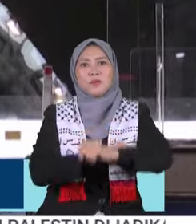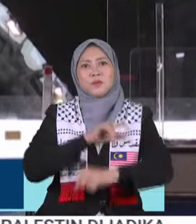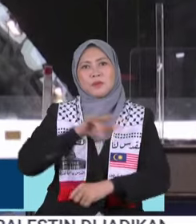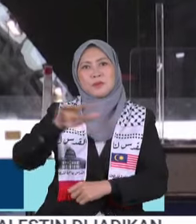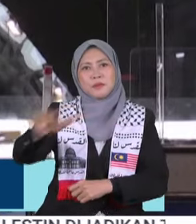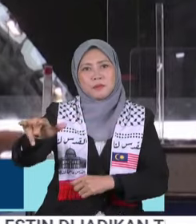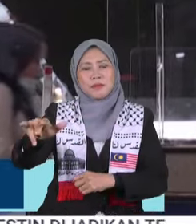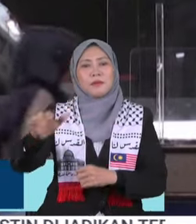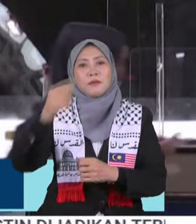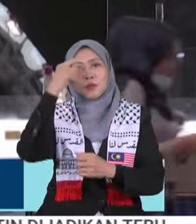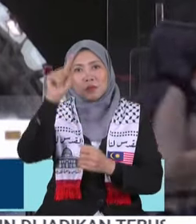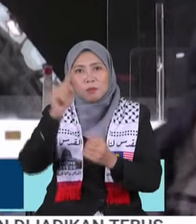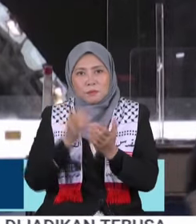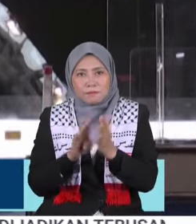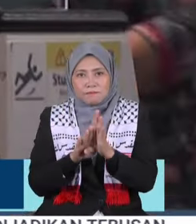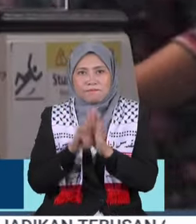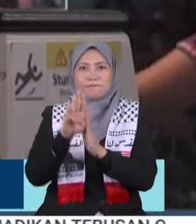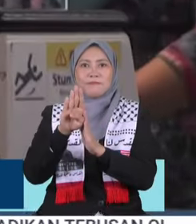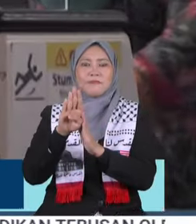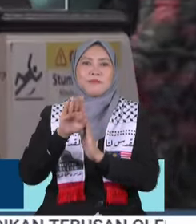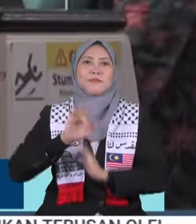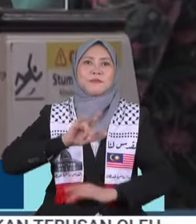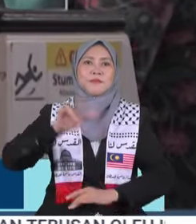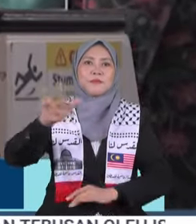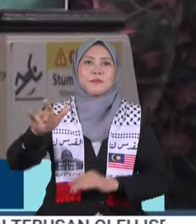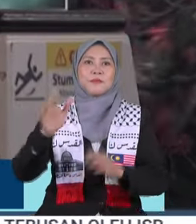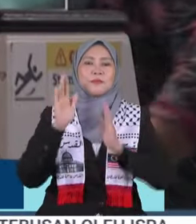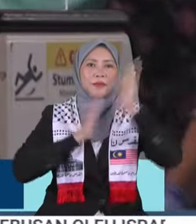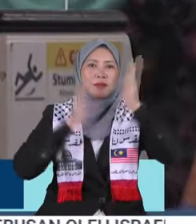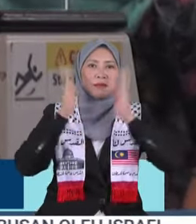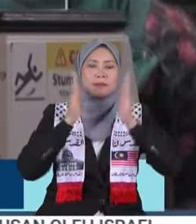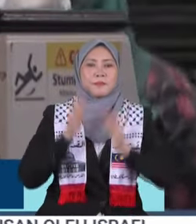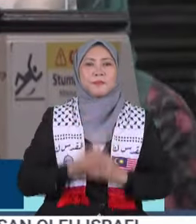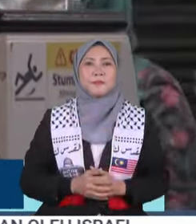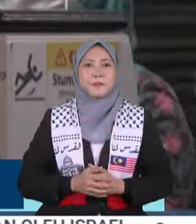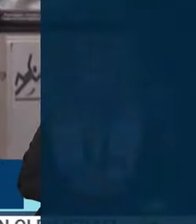infrastruktur lapangan terbang dan pertumbuhan sektor penerbangan Malaysia.